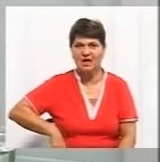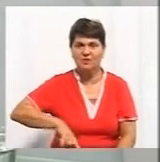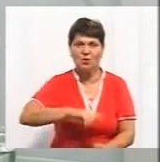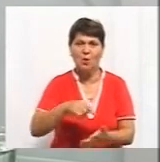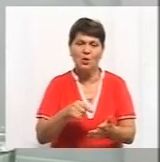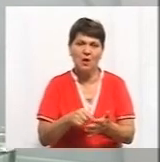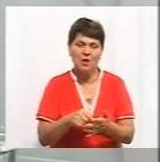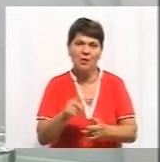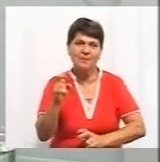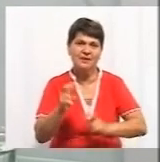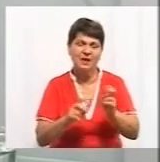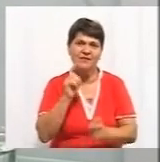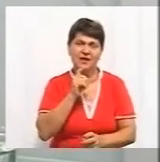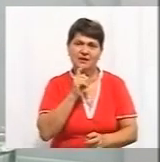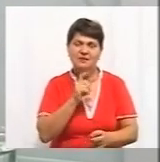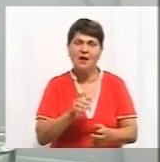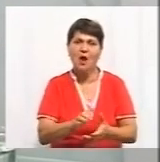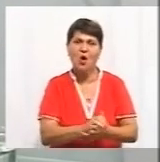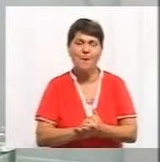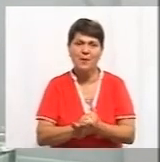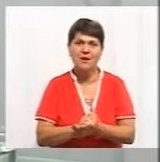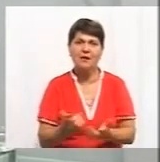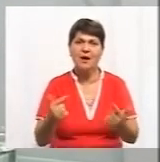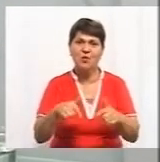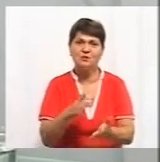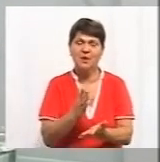«Вінницька транспортна компанія», гість прямоефірної студії,